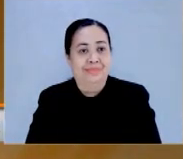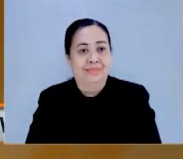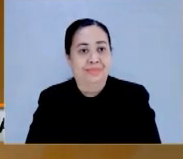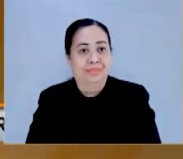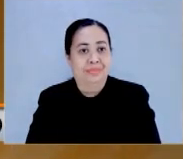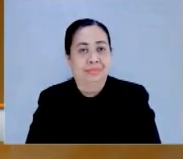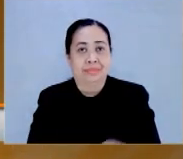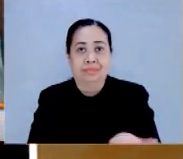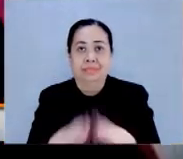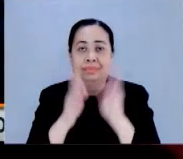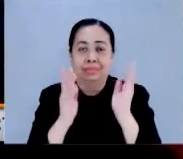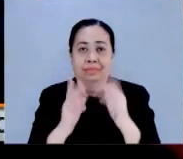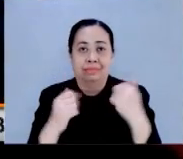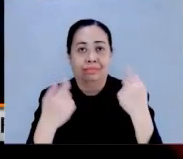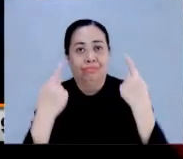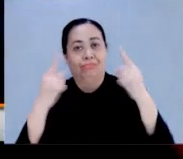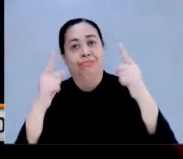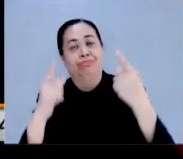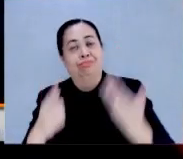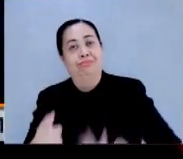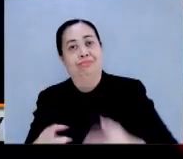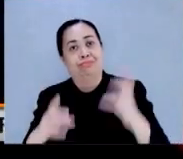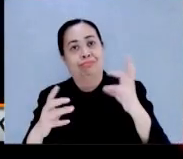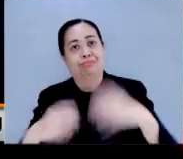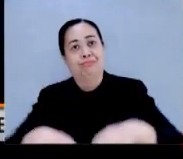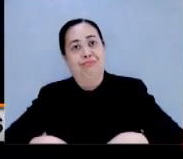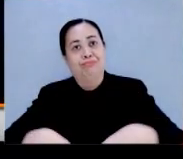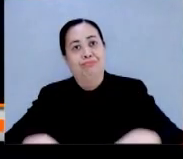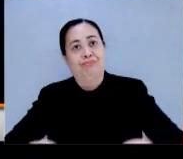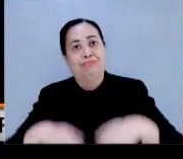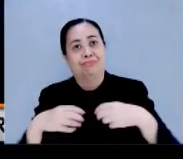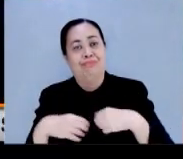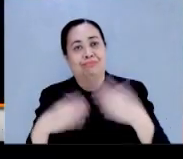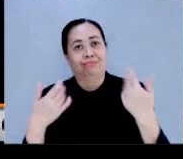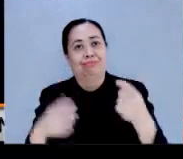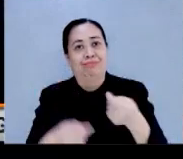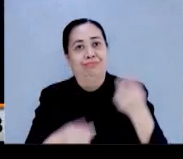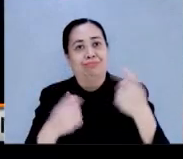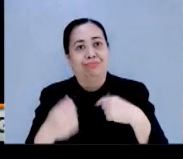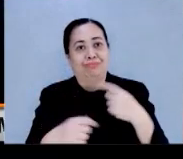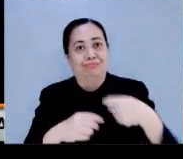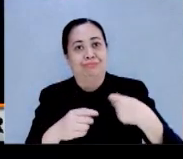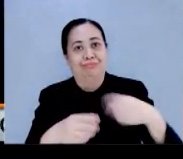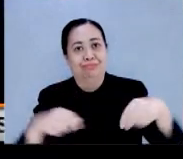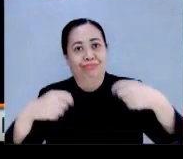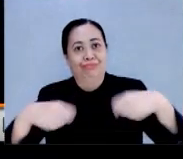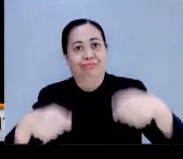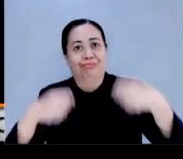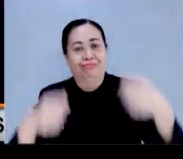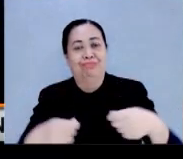Isabay sa kape ang achievement mo. Six-pack pandesal yan. Katatanggal ko lang sa supot.